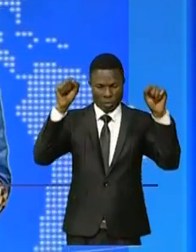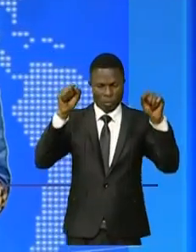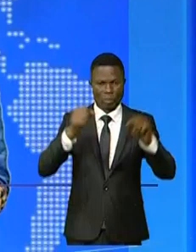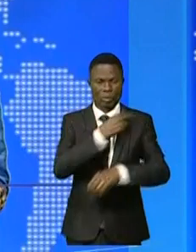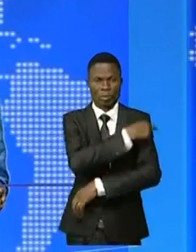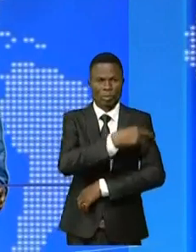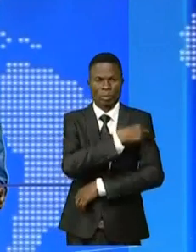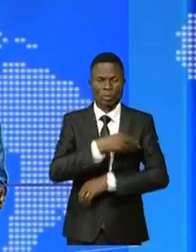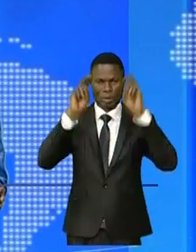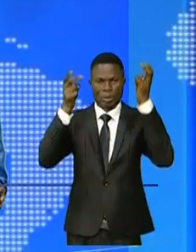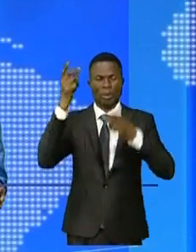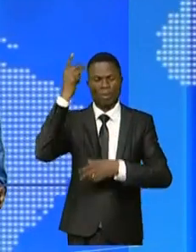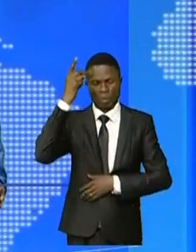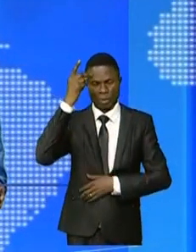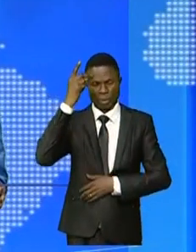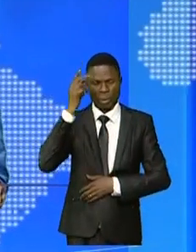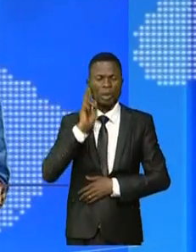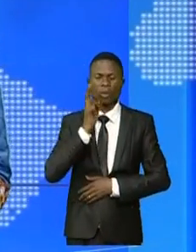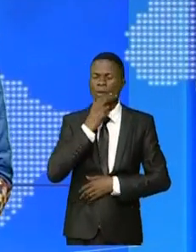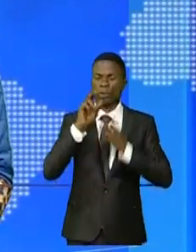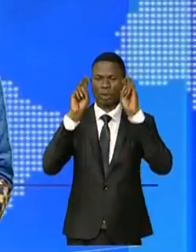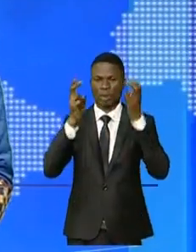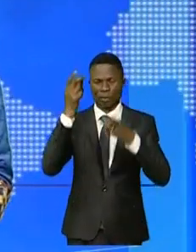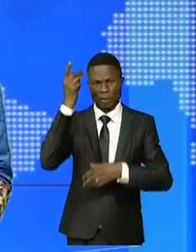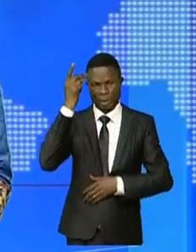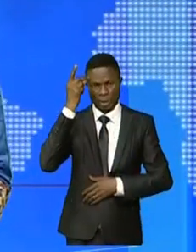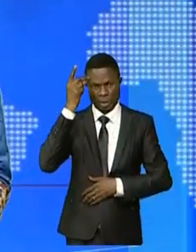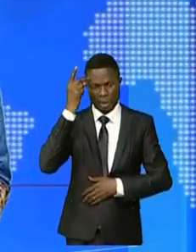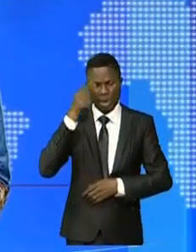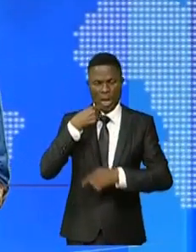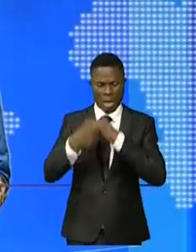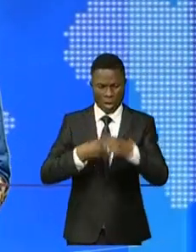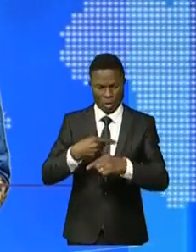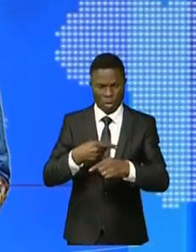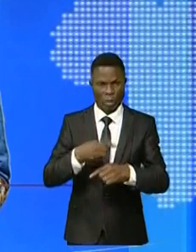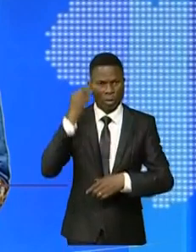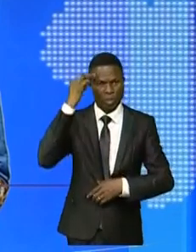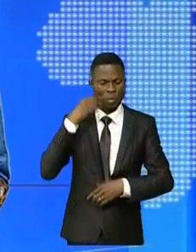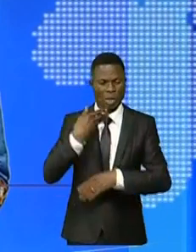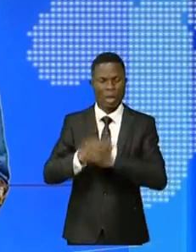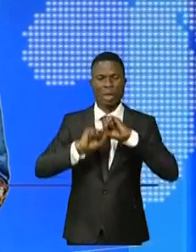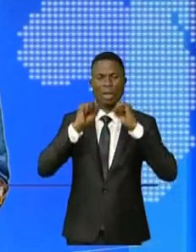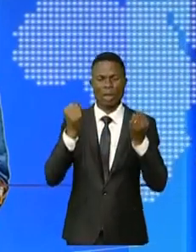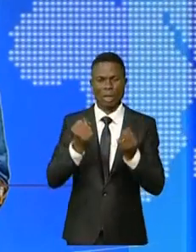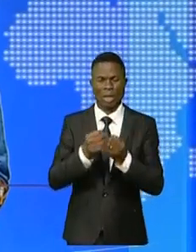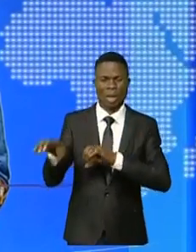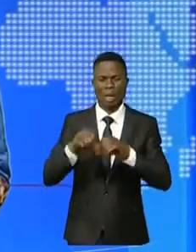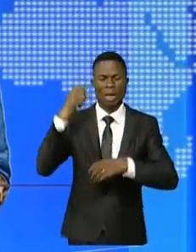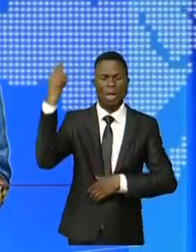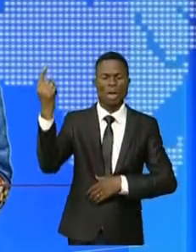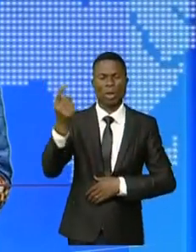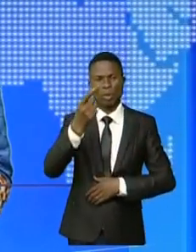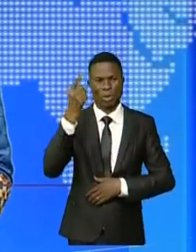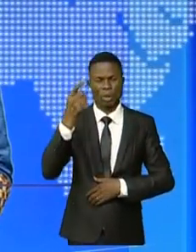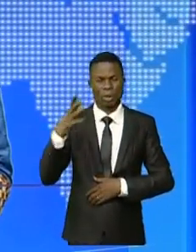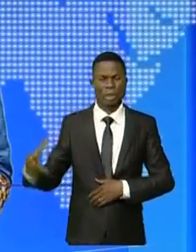Croix-Rouge de la ville-province Kinshasa à l'hôtel de ville. Cette fois-ci, il a ouvert la porte de la ministre des Affaires sociales et actions humanitaires au menu la